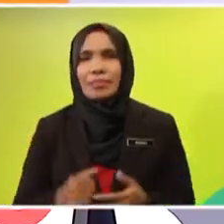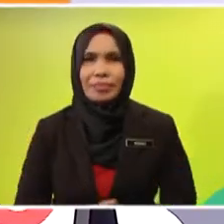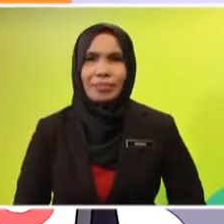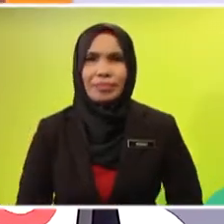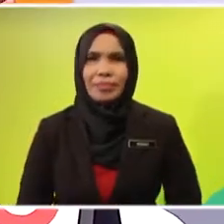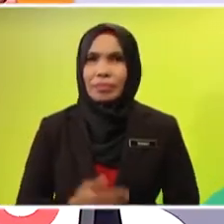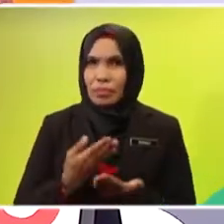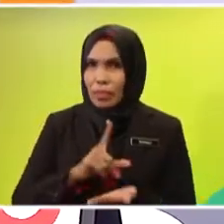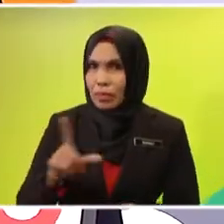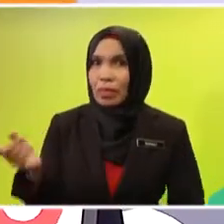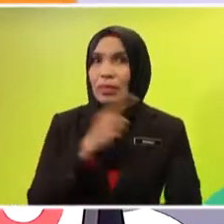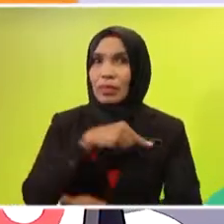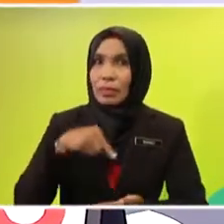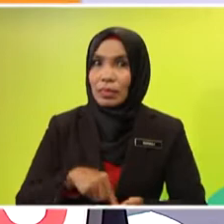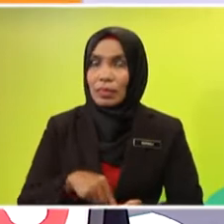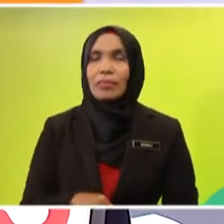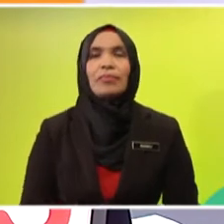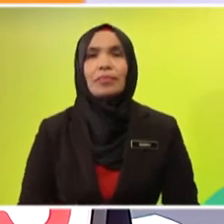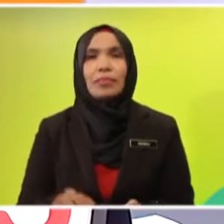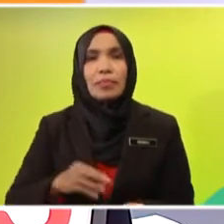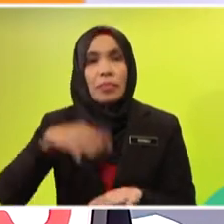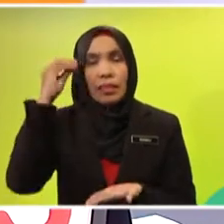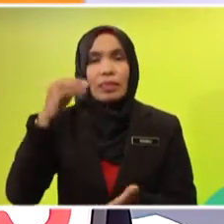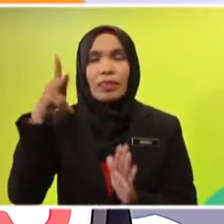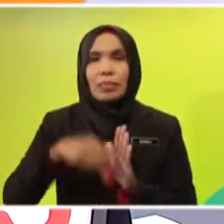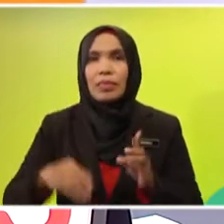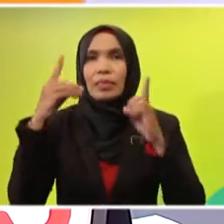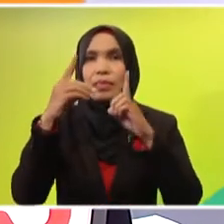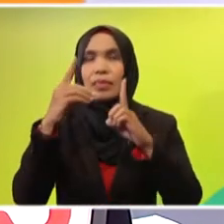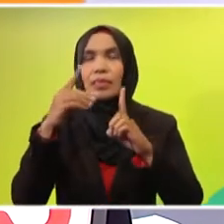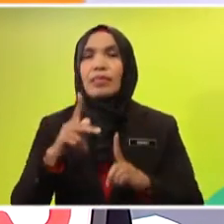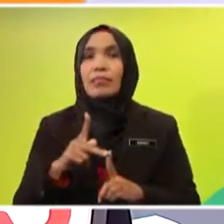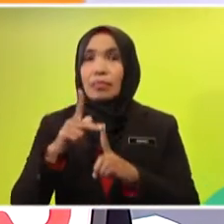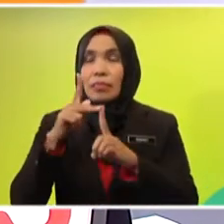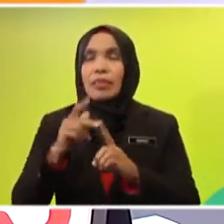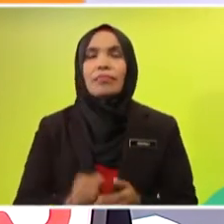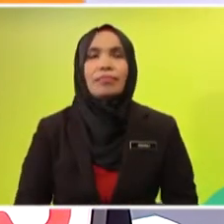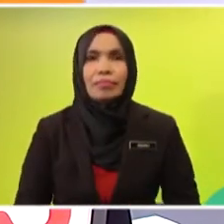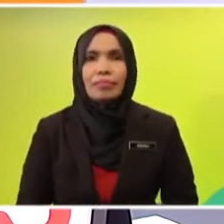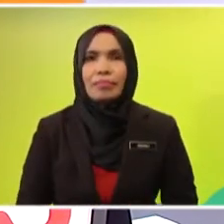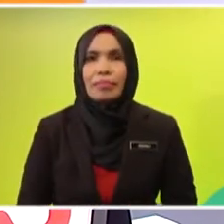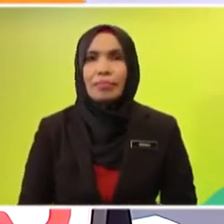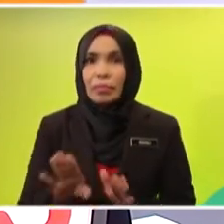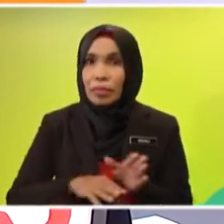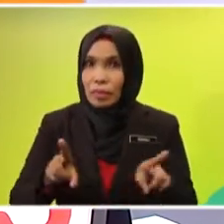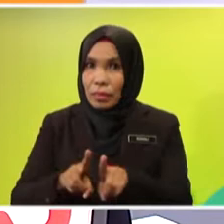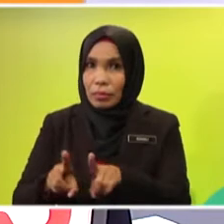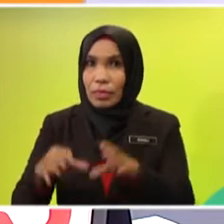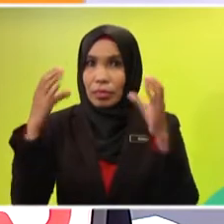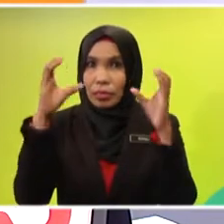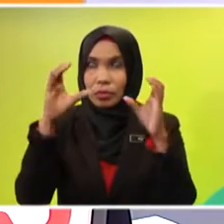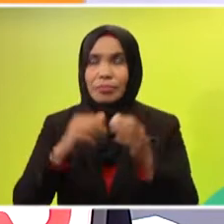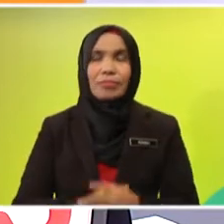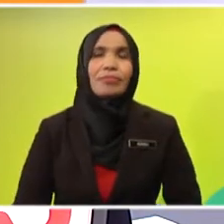pada hari ini kita dalam mata pelajaran untuk pendidikan khas slot tahap 1 jadi siapakah guru yang akan disampaikan hari ini cumi pesan